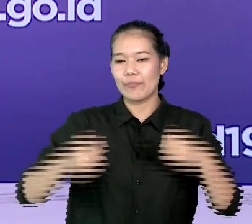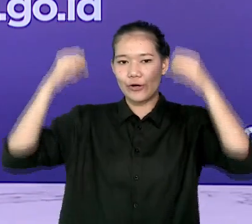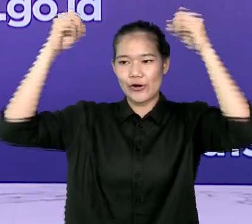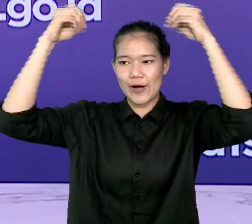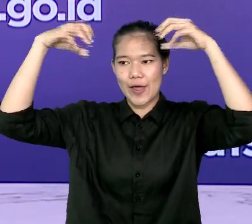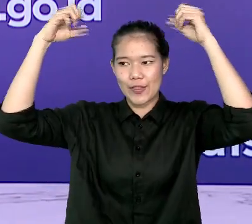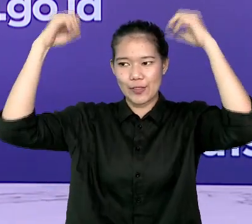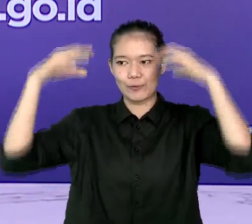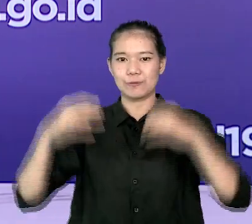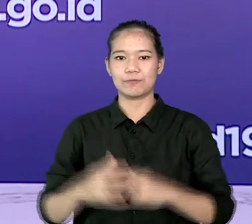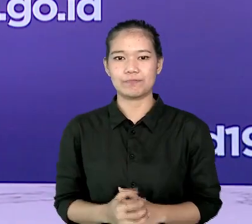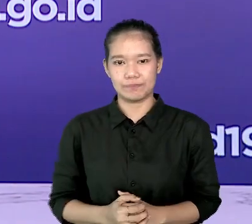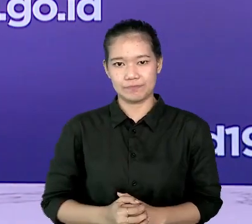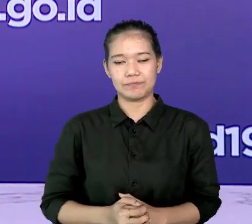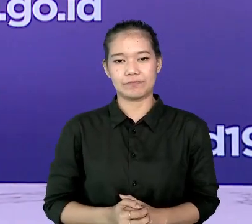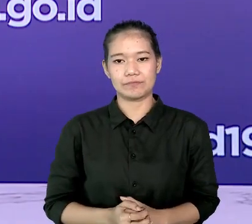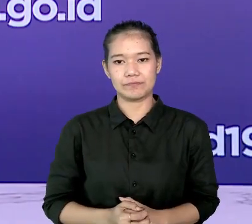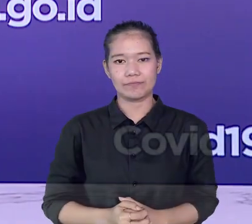warahmatullahi wabarakatuh.